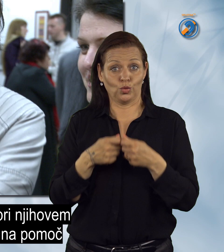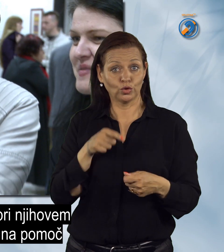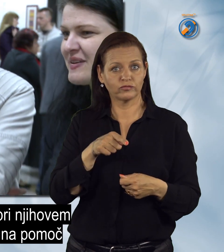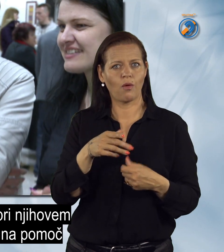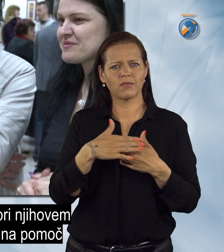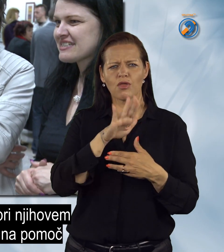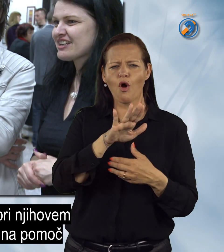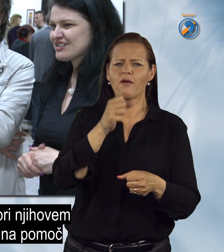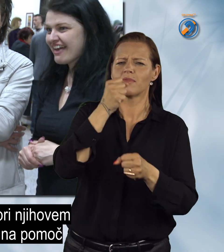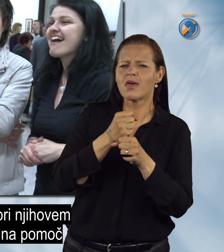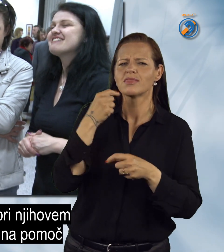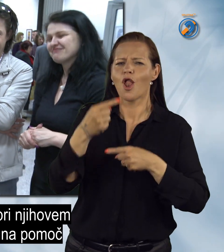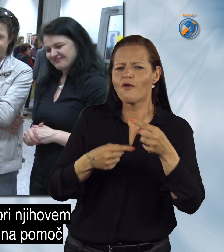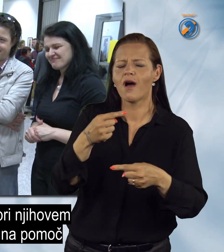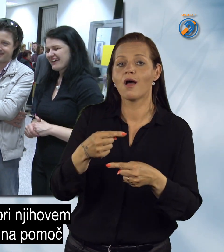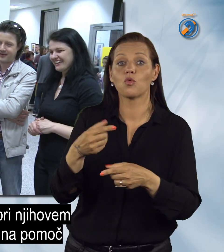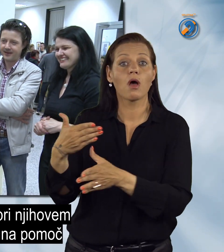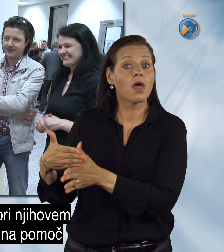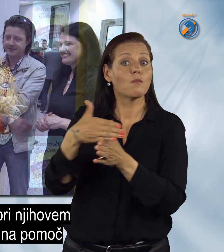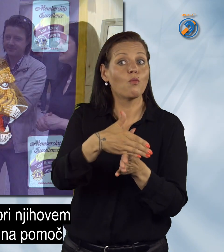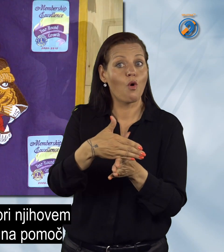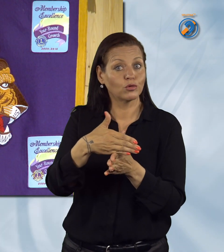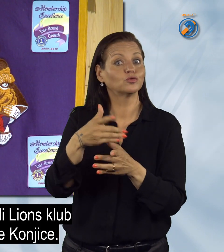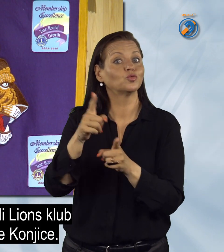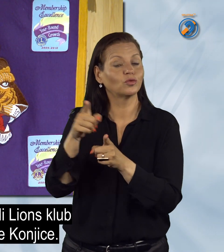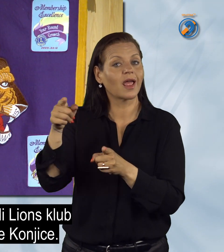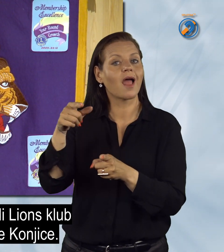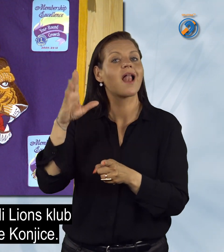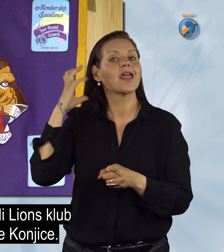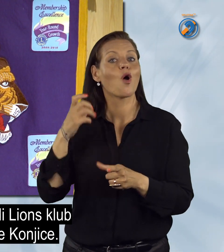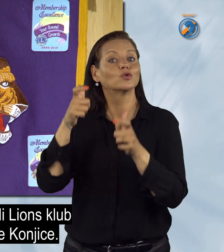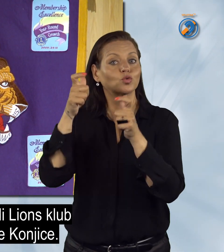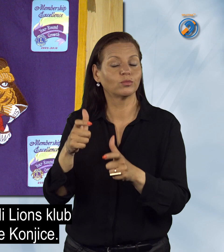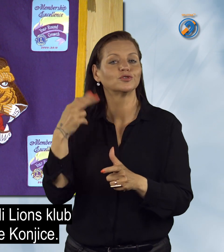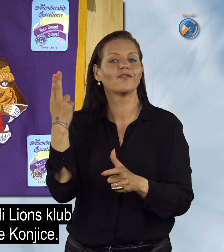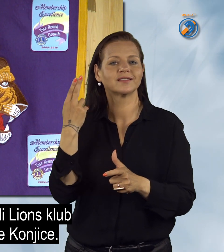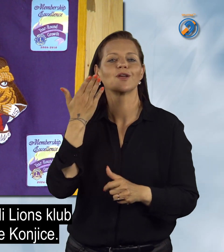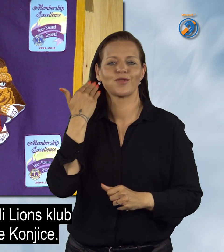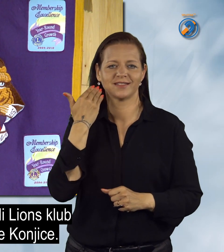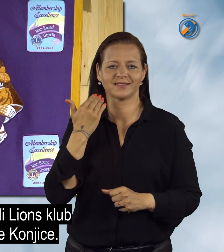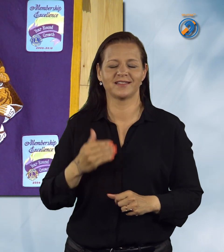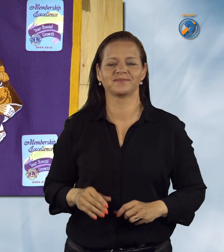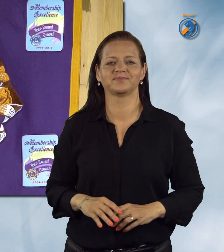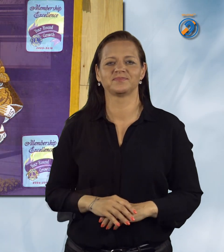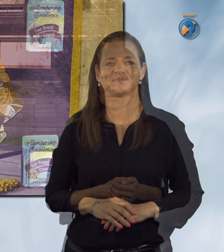Društvu so v njegovem delovanju na pomoč pristopili tudi v Lions klubu Slovenske Konjice.